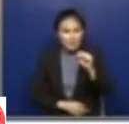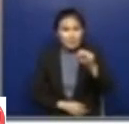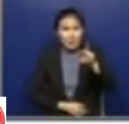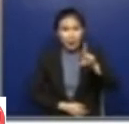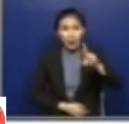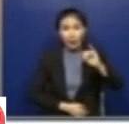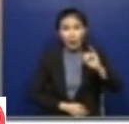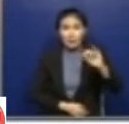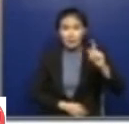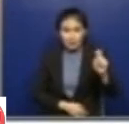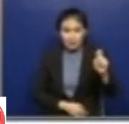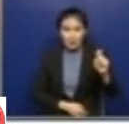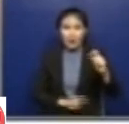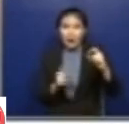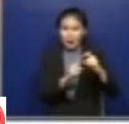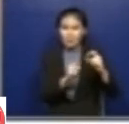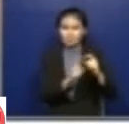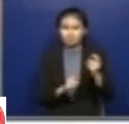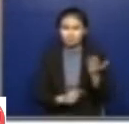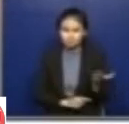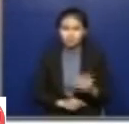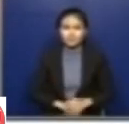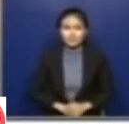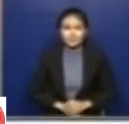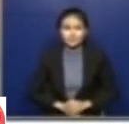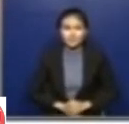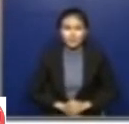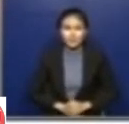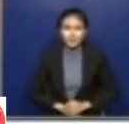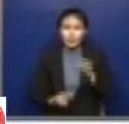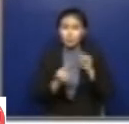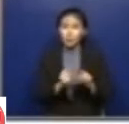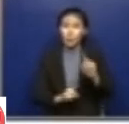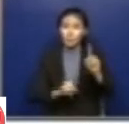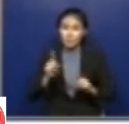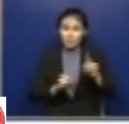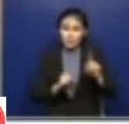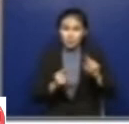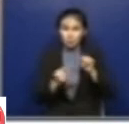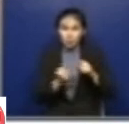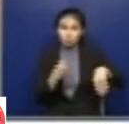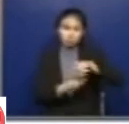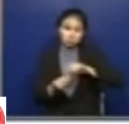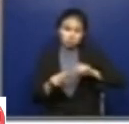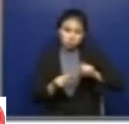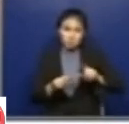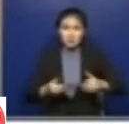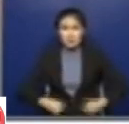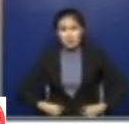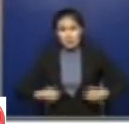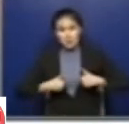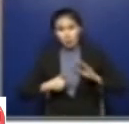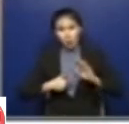หรือที่เรียกว่า Human Rights Impact Assessment คือการประเมินตามหลักว่าด้วยธุรกิจและสิทธิมนุษยชนของ